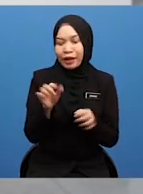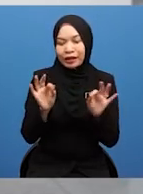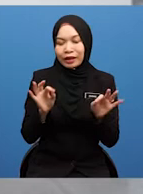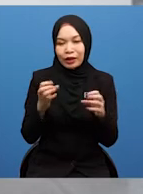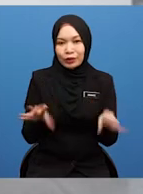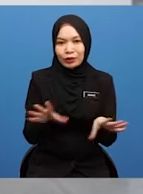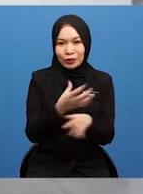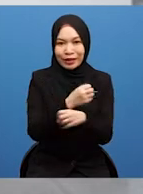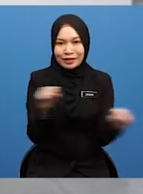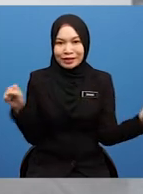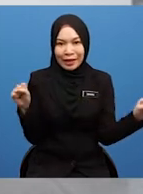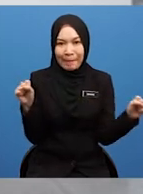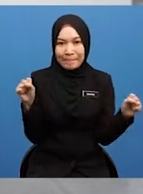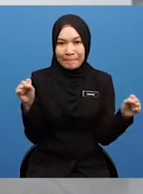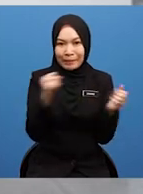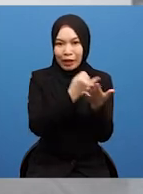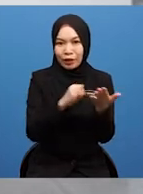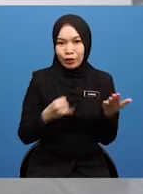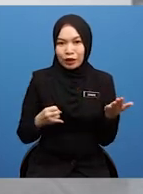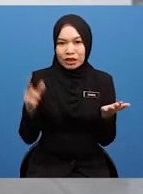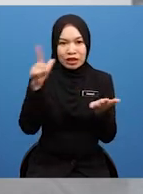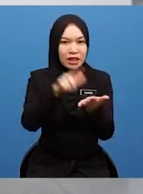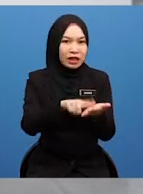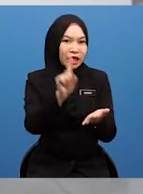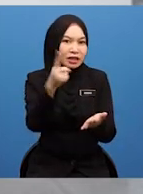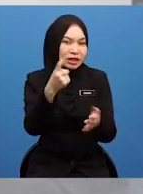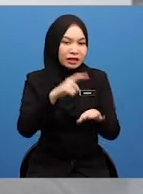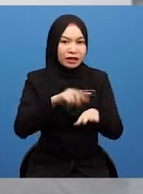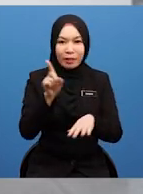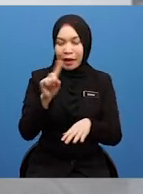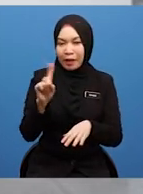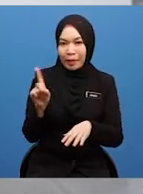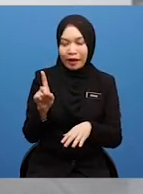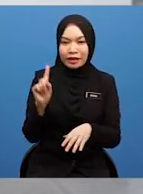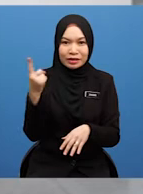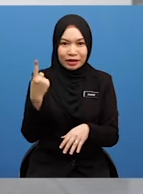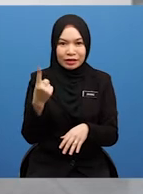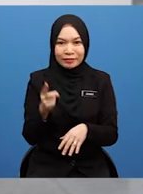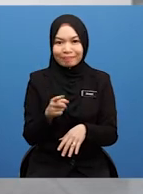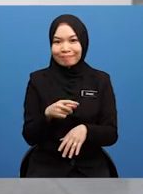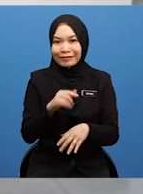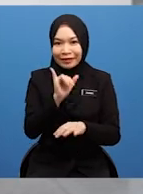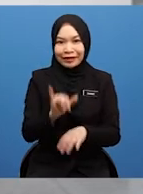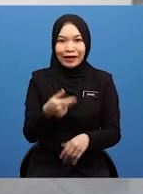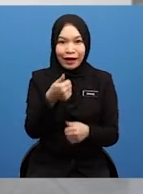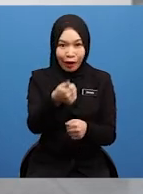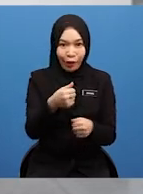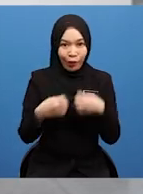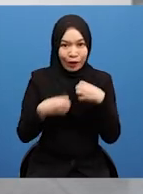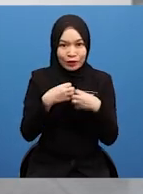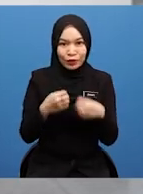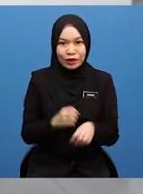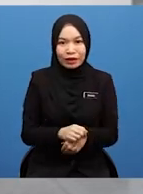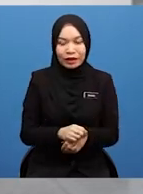kamu atau Plaza Plaza di luas hanya boleh Letakkan karya Kamu dimana Manis saja engkau suka paling penting kamu perlu ingat